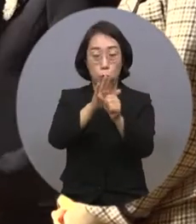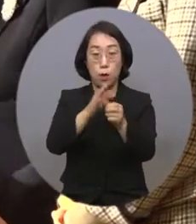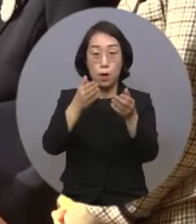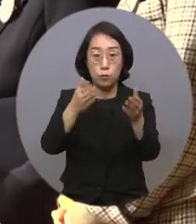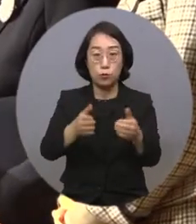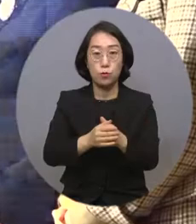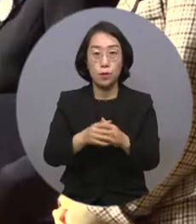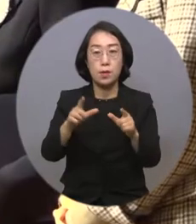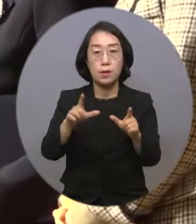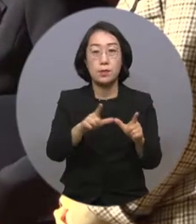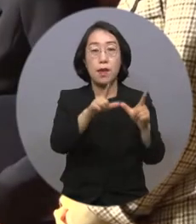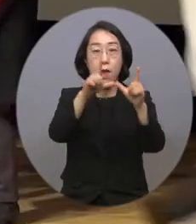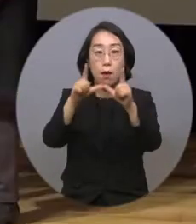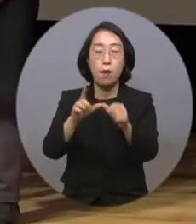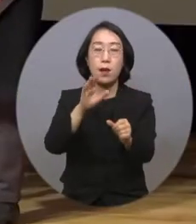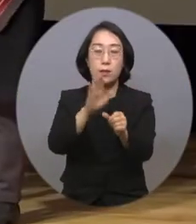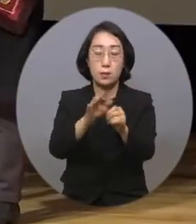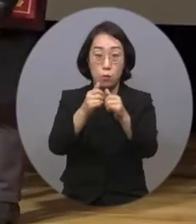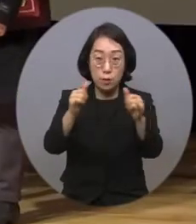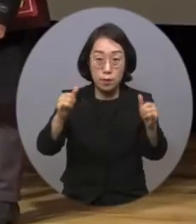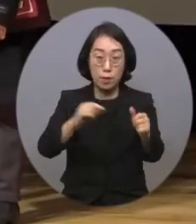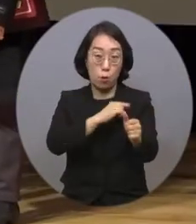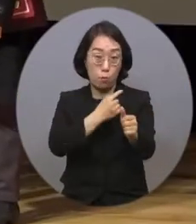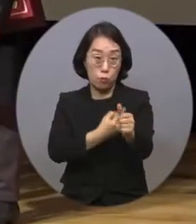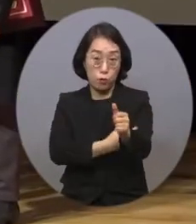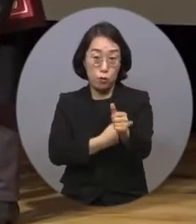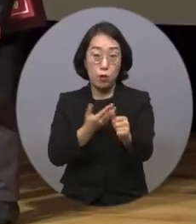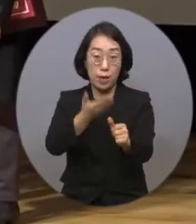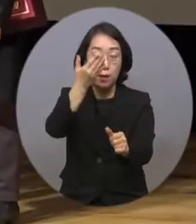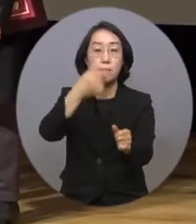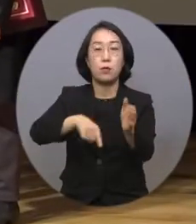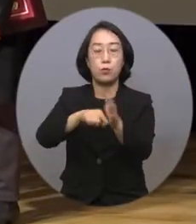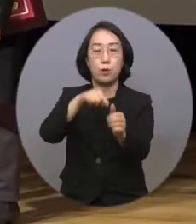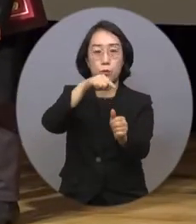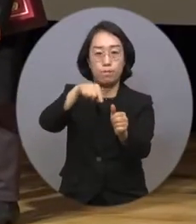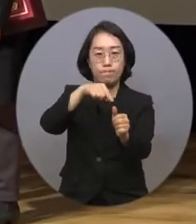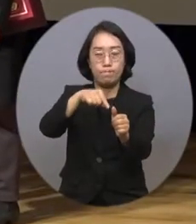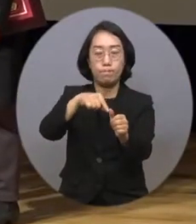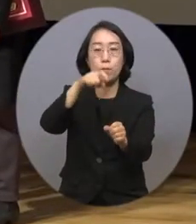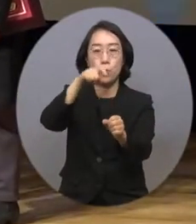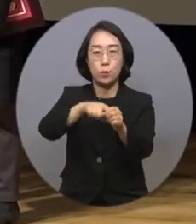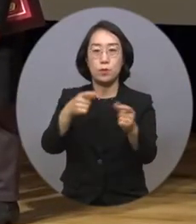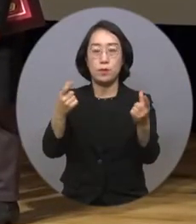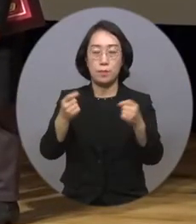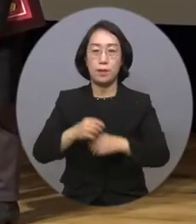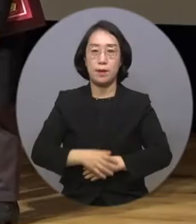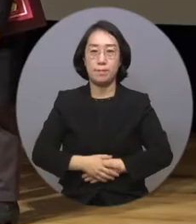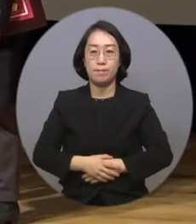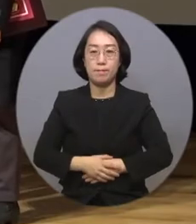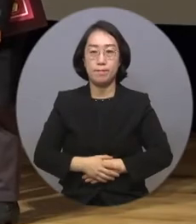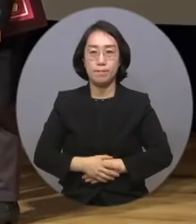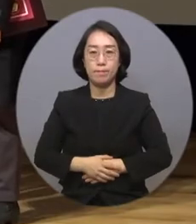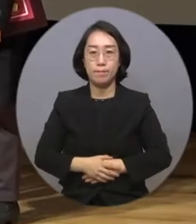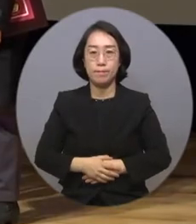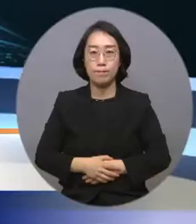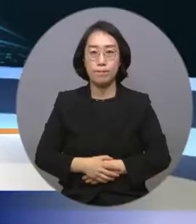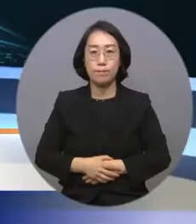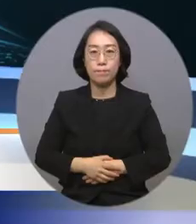담당하는 생활지원사들의 업무 능력 향상을 위해 마련되었습니다. 복지TV 뉴스 노혜림입니다.